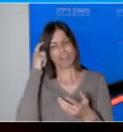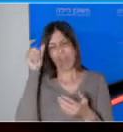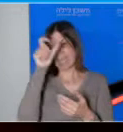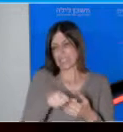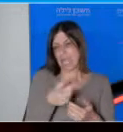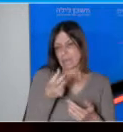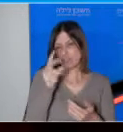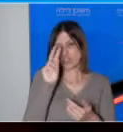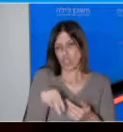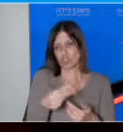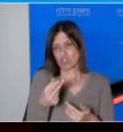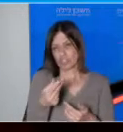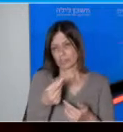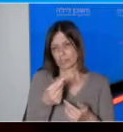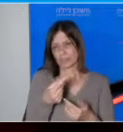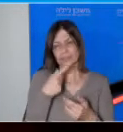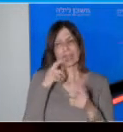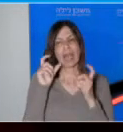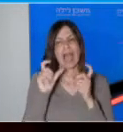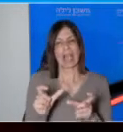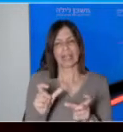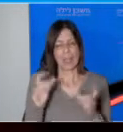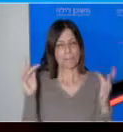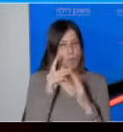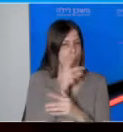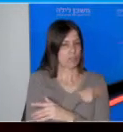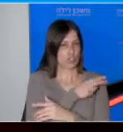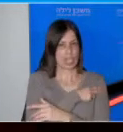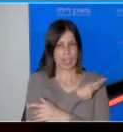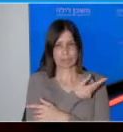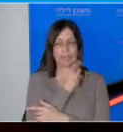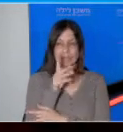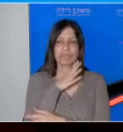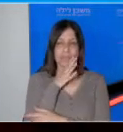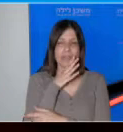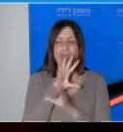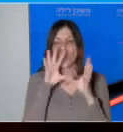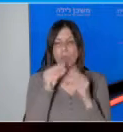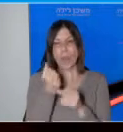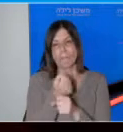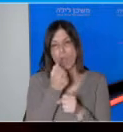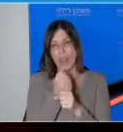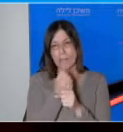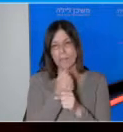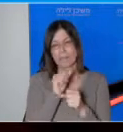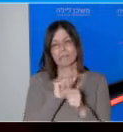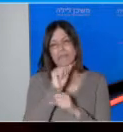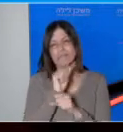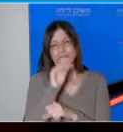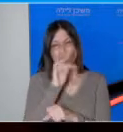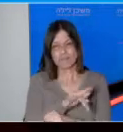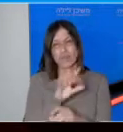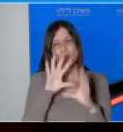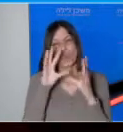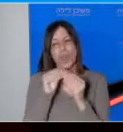בכלל יש איזושהי הגנה בפני המשטרה. כן. והבעיה היא שכולם פועלים מפוזיציה, תראה,